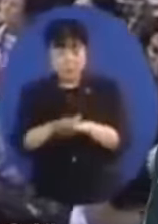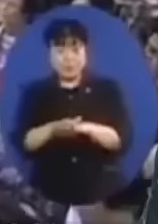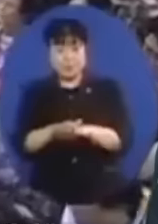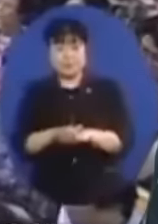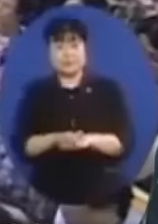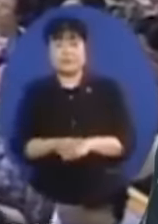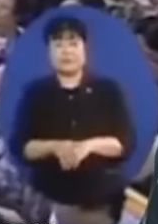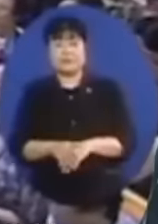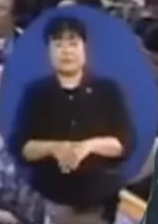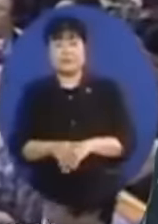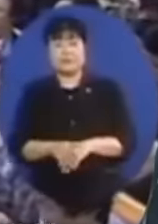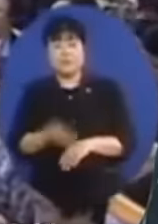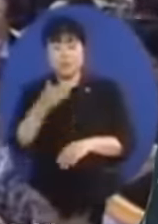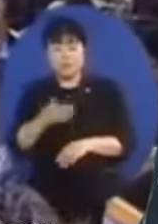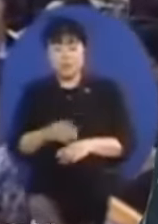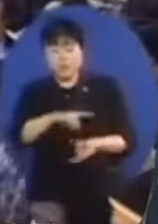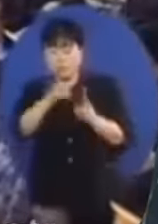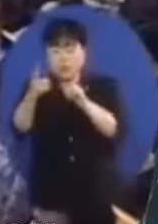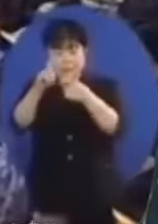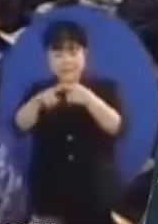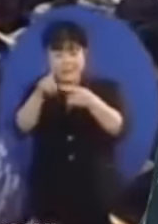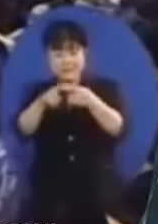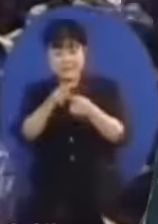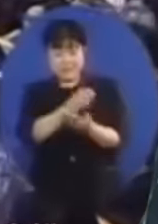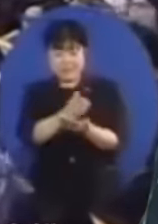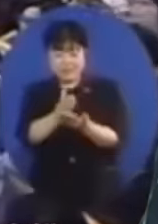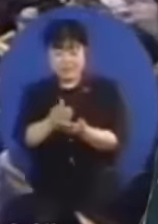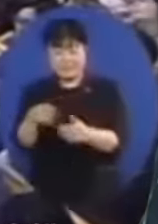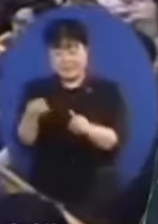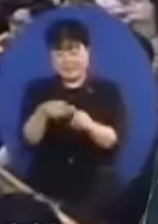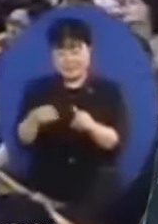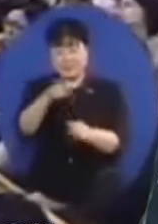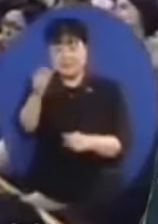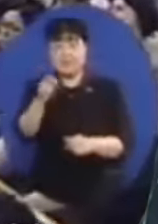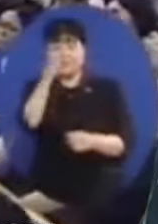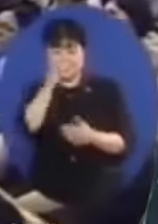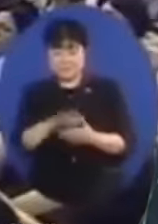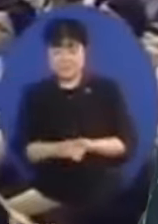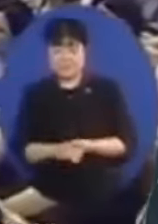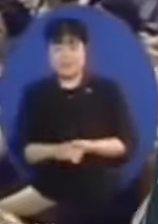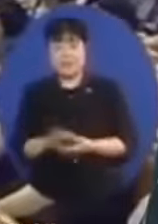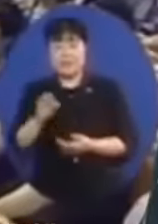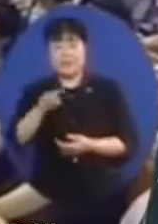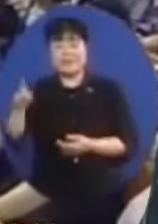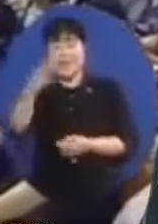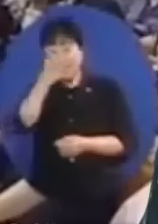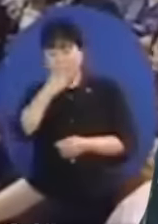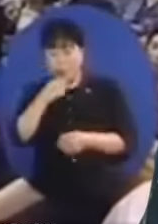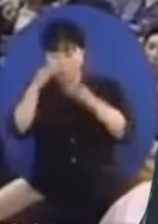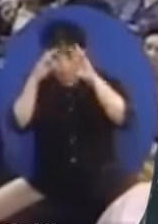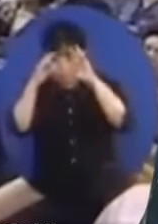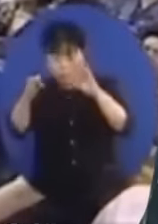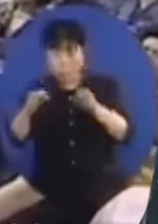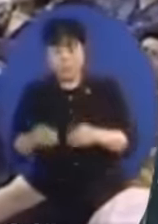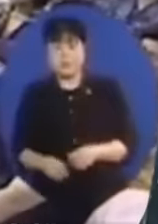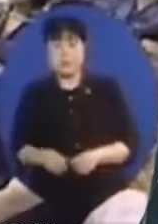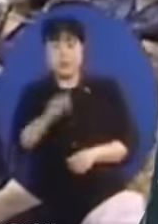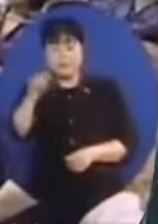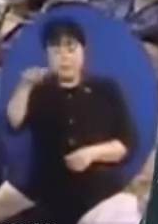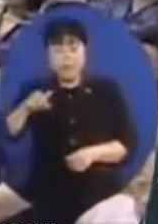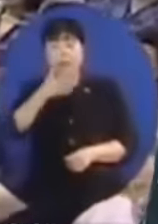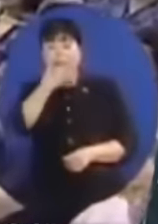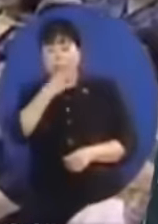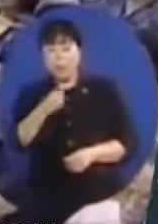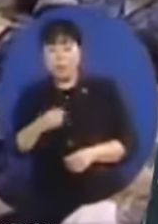모을 것을 말씀하시며 부활에 대하여 여러 가지 교훈이 기록되어 있는 것입니다. 마태복음 22장 30절과 마가복음 12장